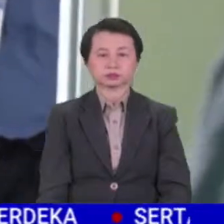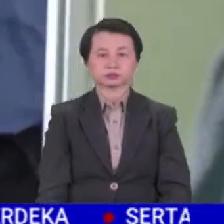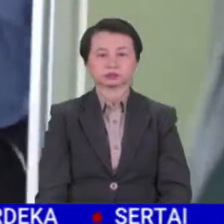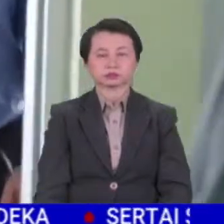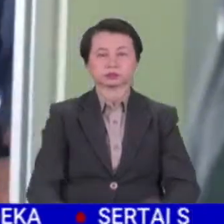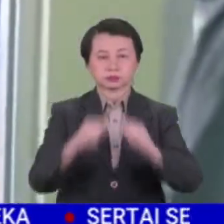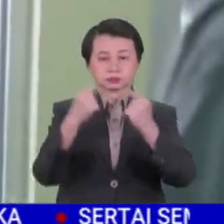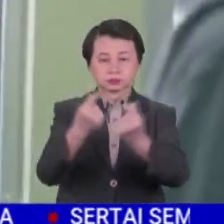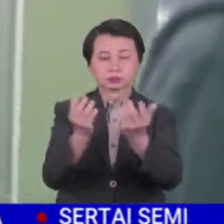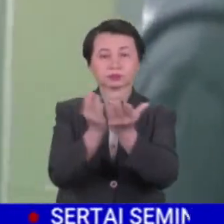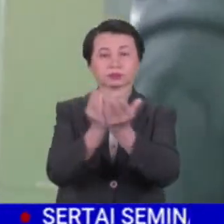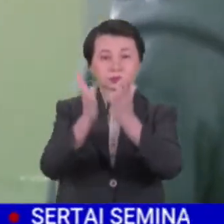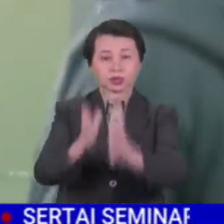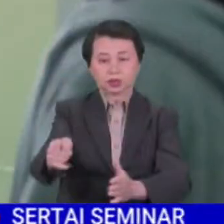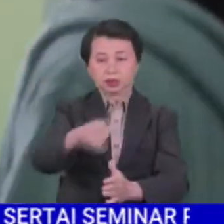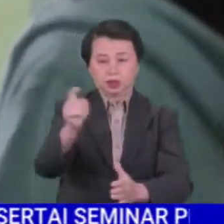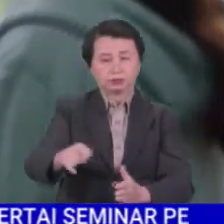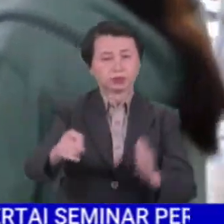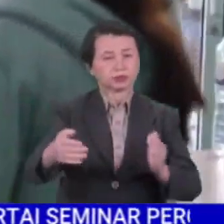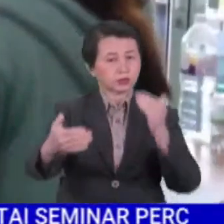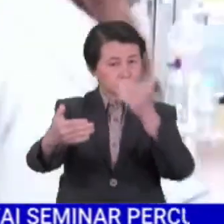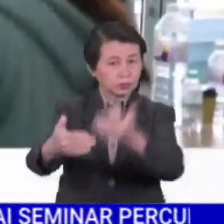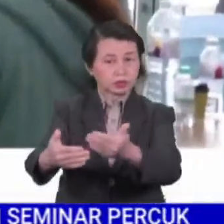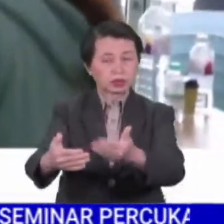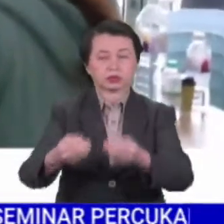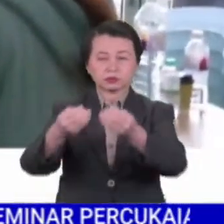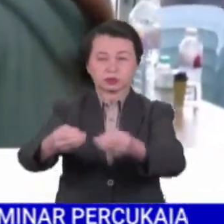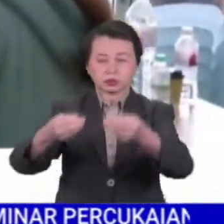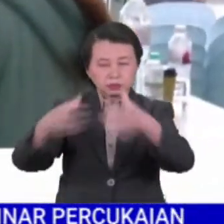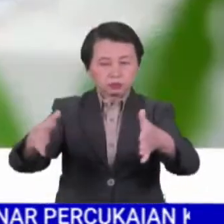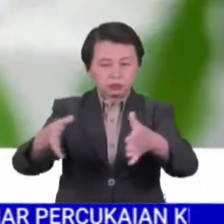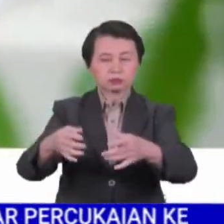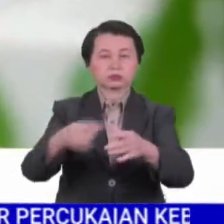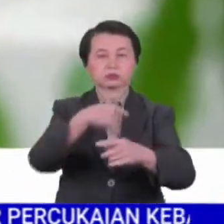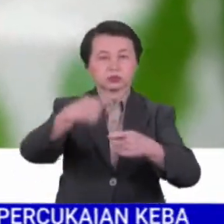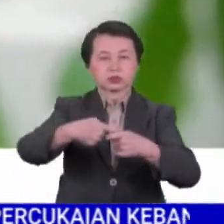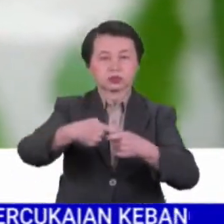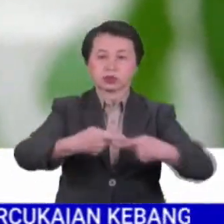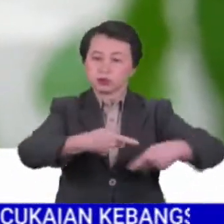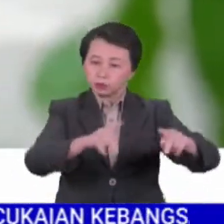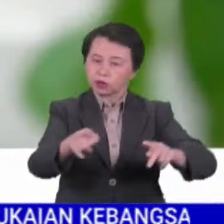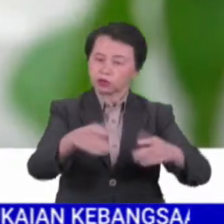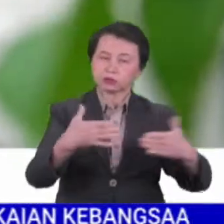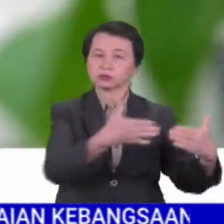Ujarnya, kumpulan pelajar ini perlu didekati bagi memberi pendedahan berkaitan